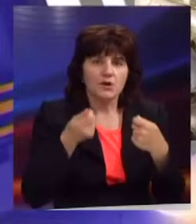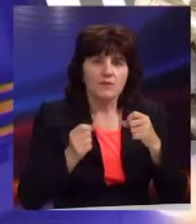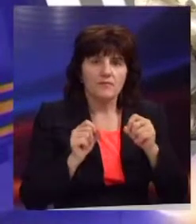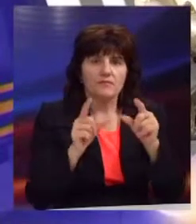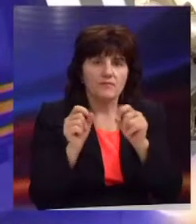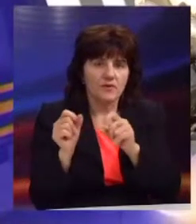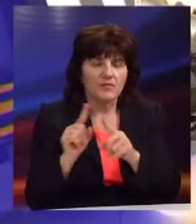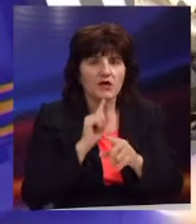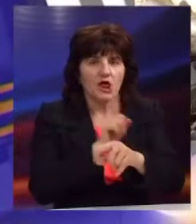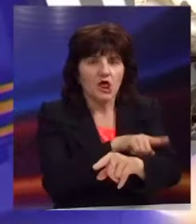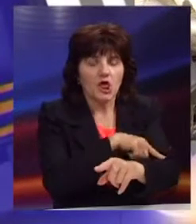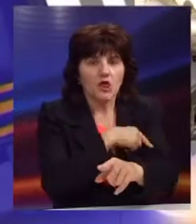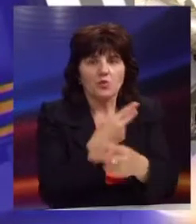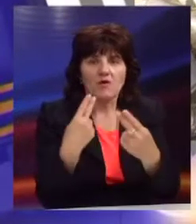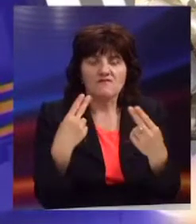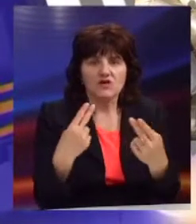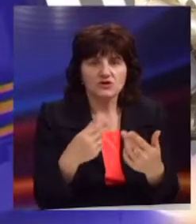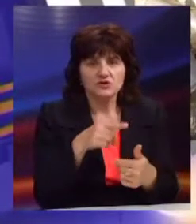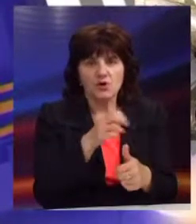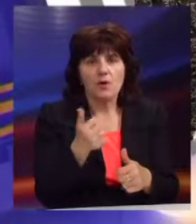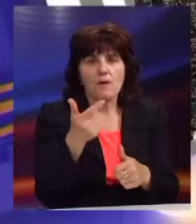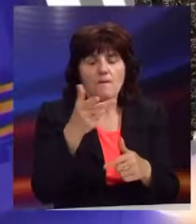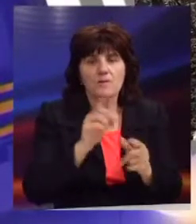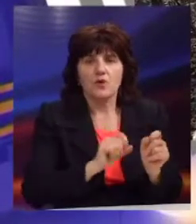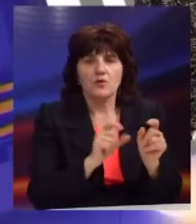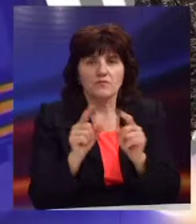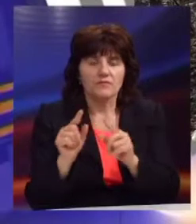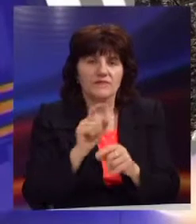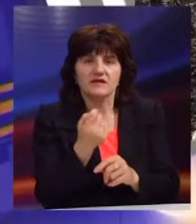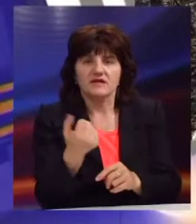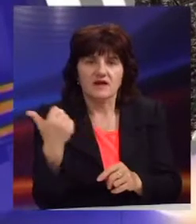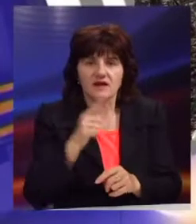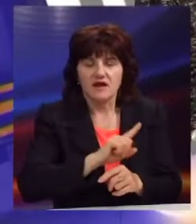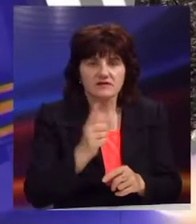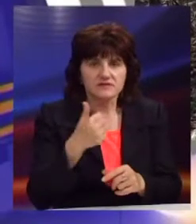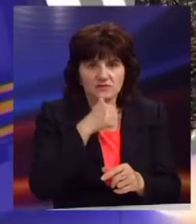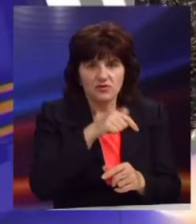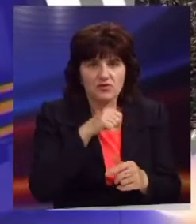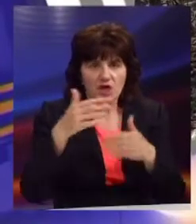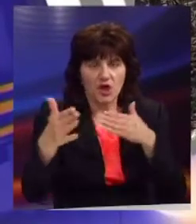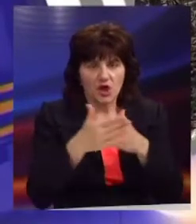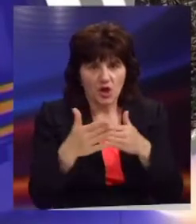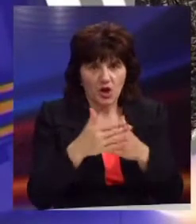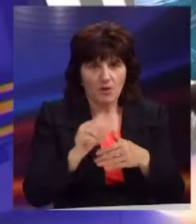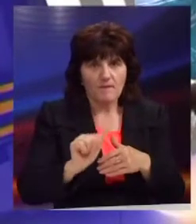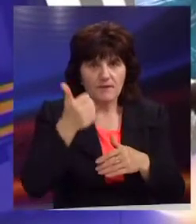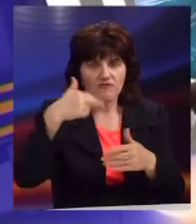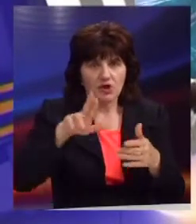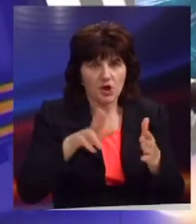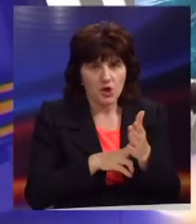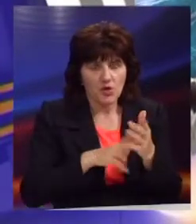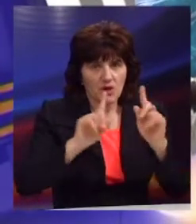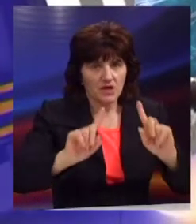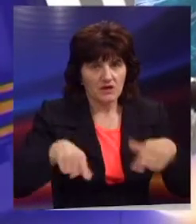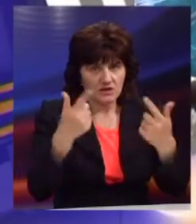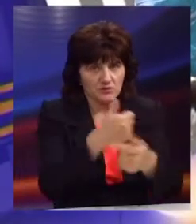prijave, kao i dugoročni uticaj, broj učesnika i mnogi drugi detalji. Rok za realizaciju projekta je 1.